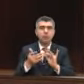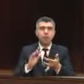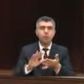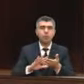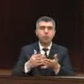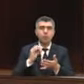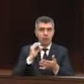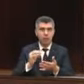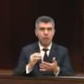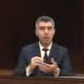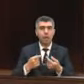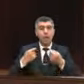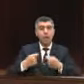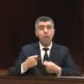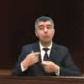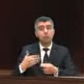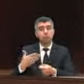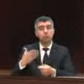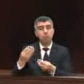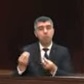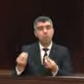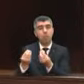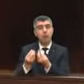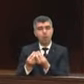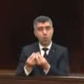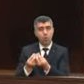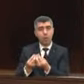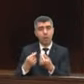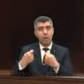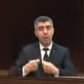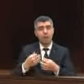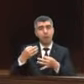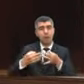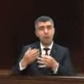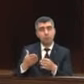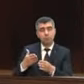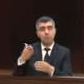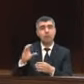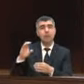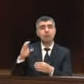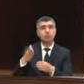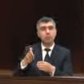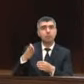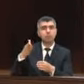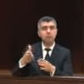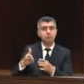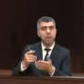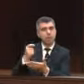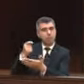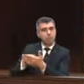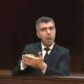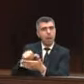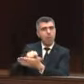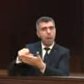المنتدب المجلس الأعلى للدار البيضاء وشفنا كيفاش المحكمة التجارية بمختلف ملحقاتها كتعتمد الأداء الإلكتروني